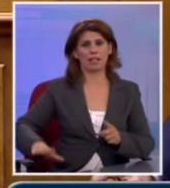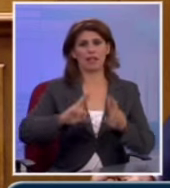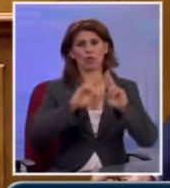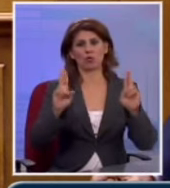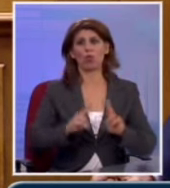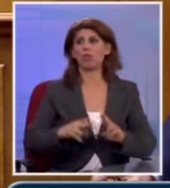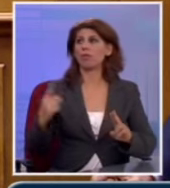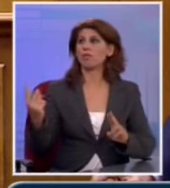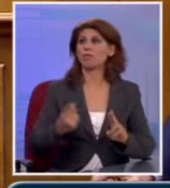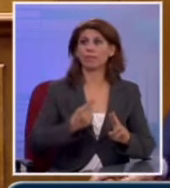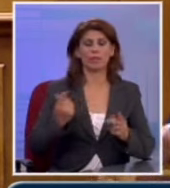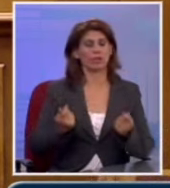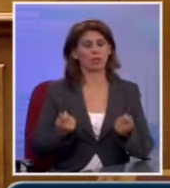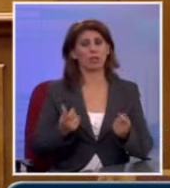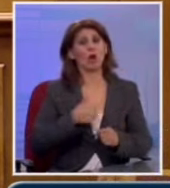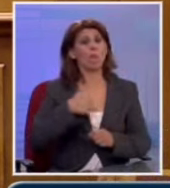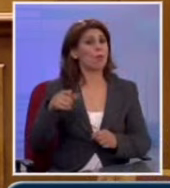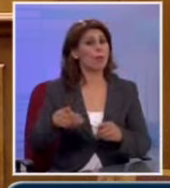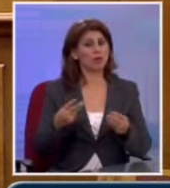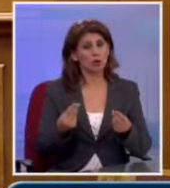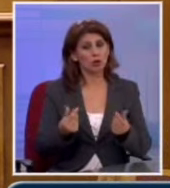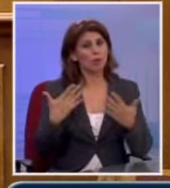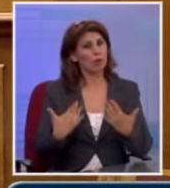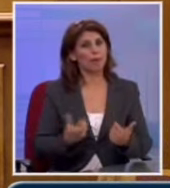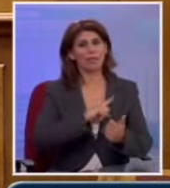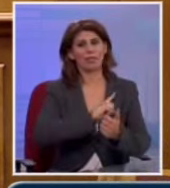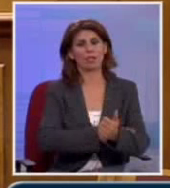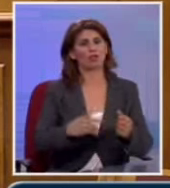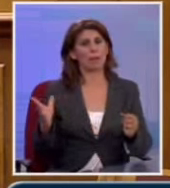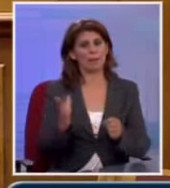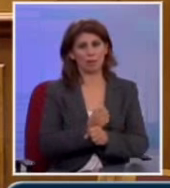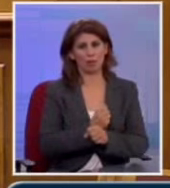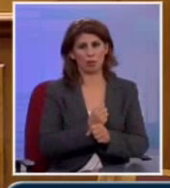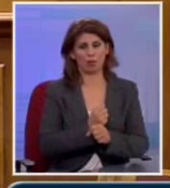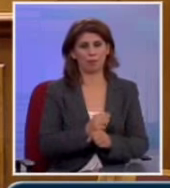διεθνές γίγνεσθε. Μόνο έτσι υπάρχει δυνατότητα να πετύχουμε